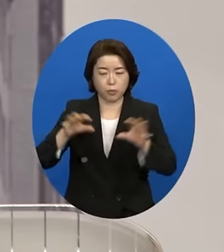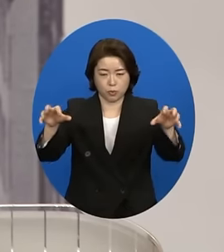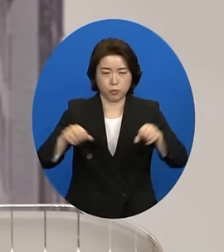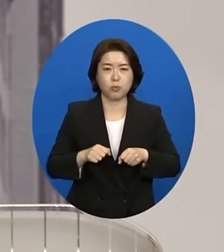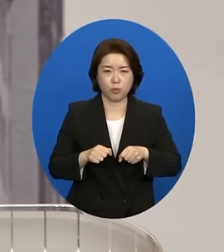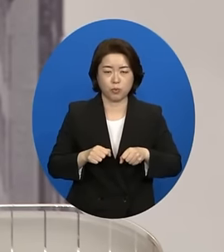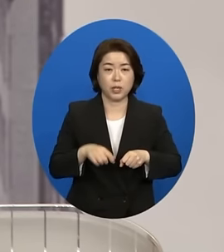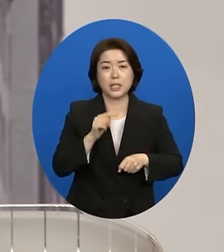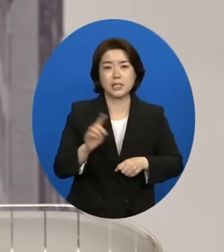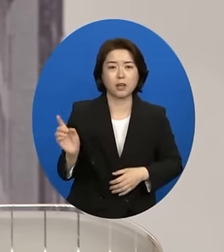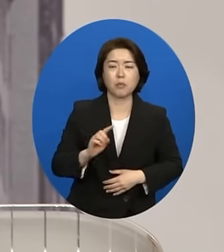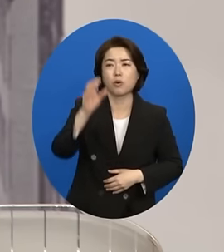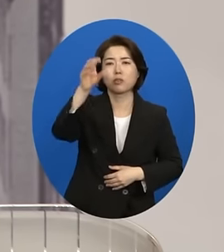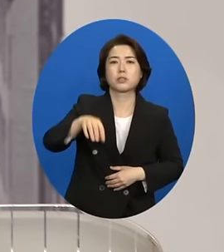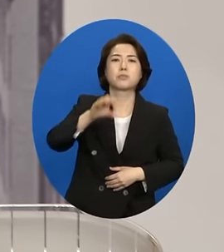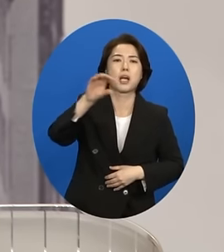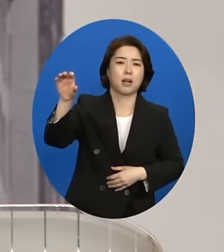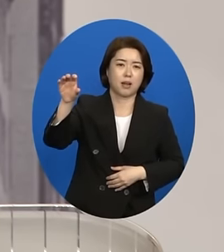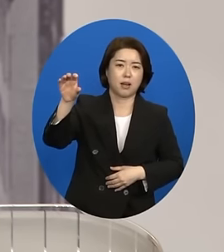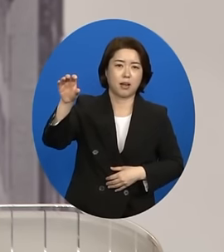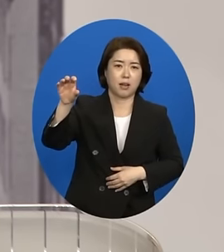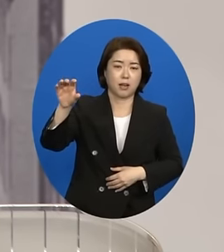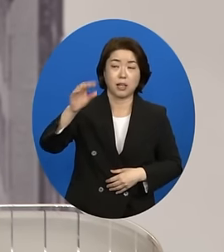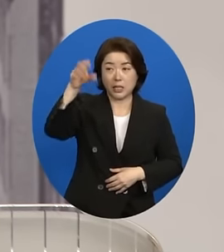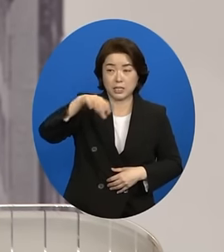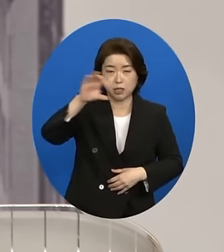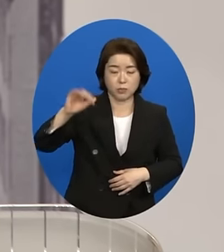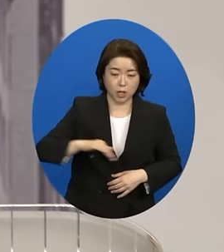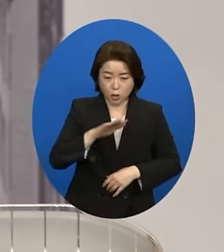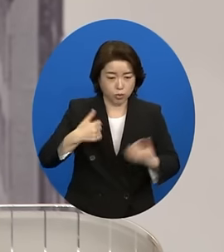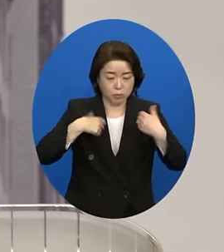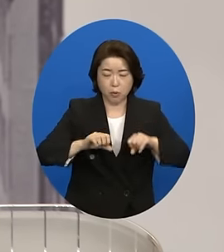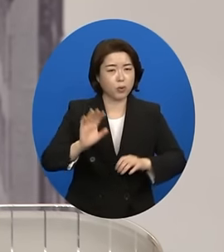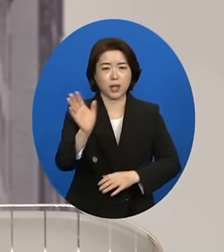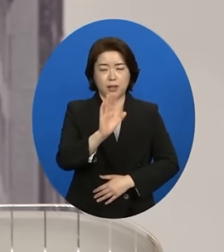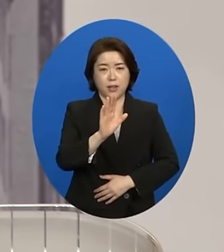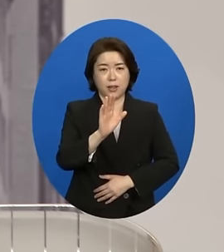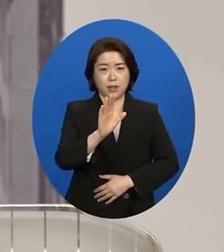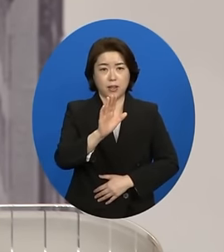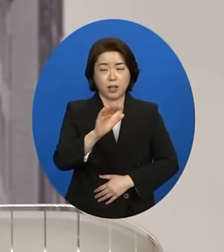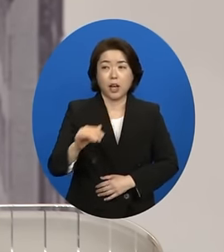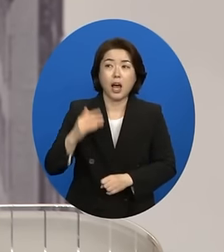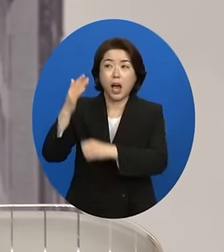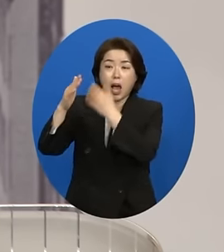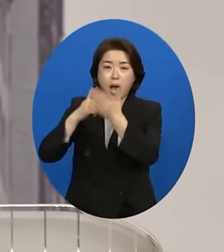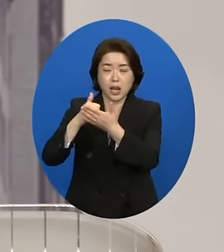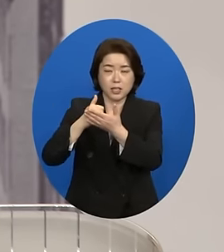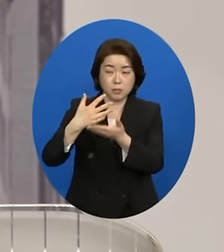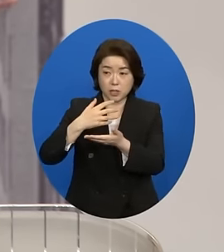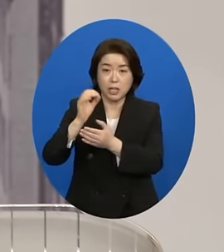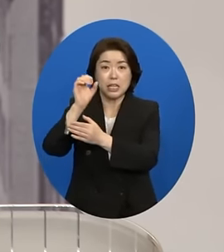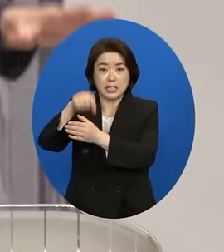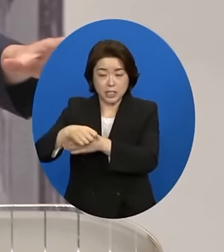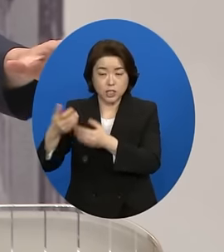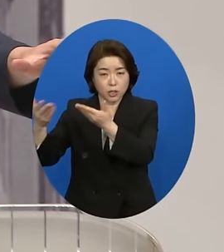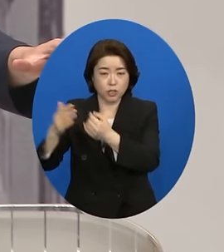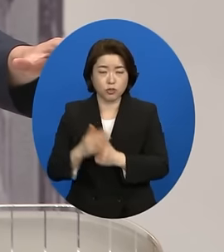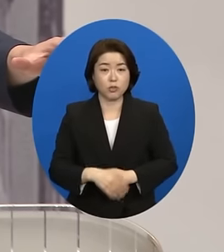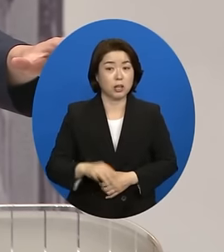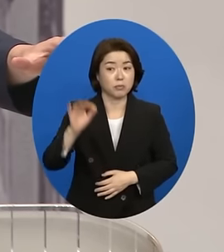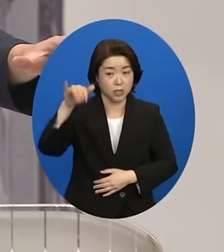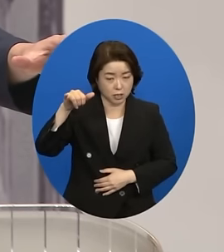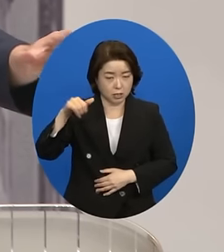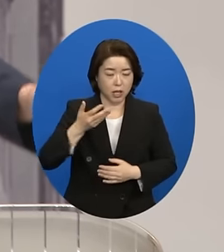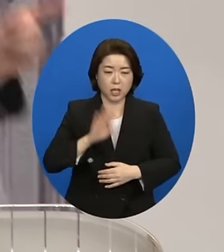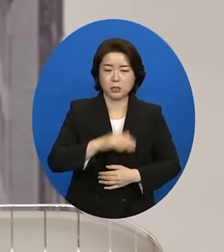십자가죠. 십자가는 우리를 포기하지 않겠다, 우리는 하나님께서 받아주시겠다, 예스, 동시에 죄는 안 된다는